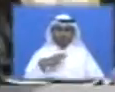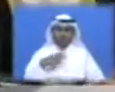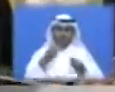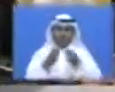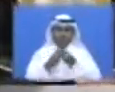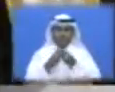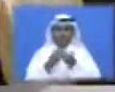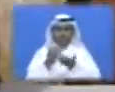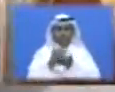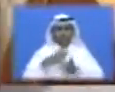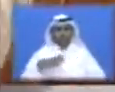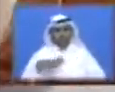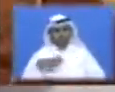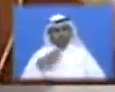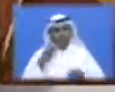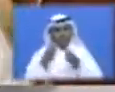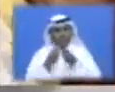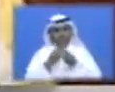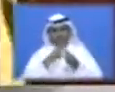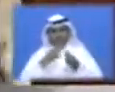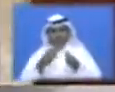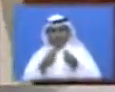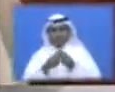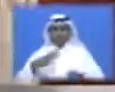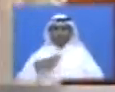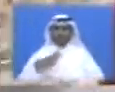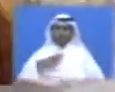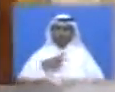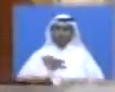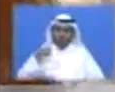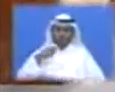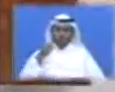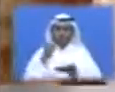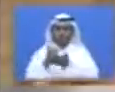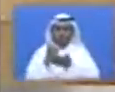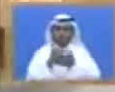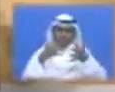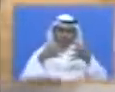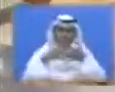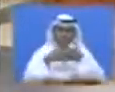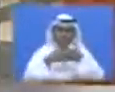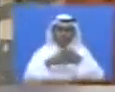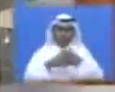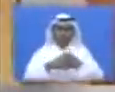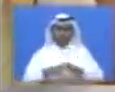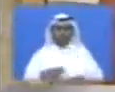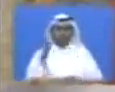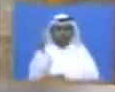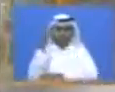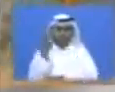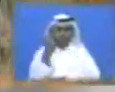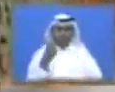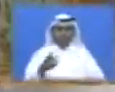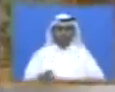وزير شؤون الديوان الأمري الشيخ علي جراح الصباح، وعدد من الشيوخ والوزراء وكبار المسؤولين في الدولة وسفير